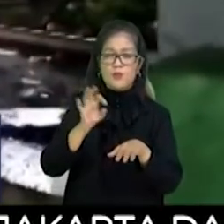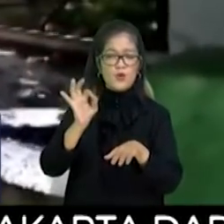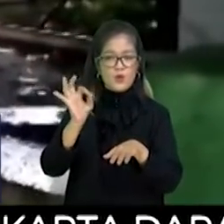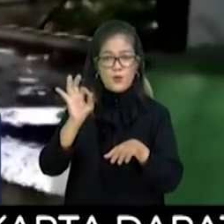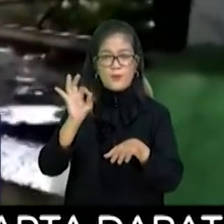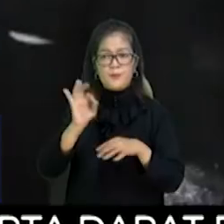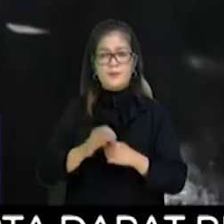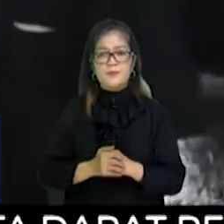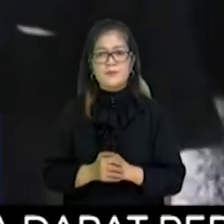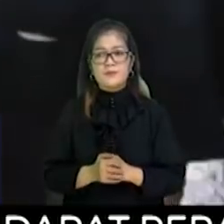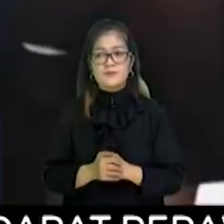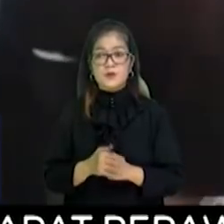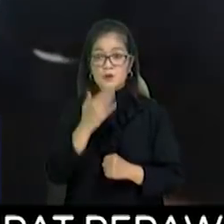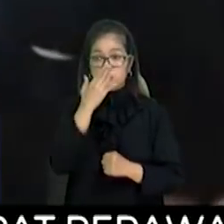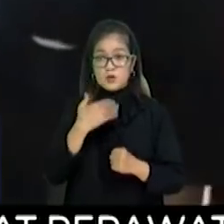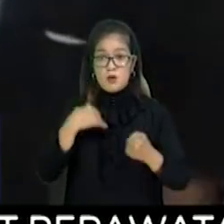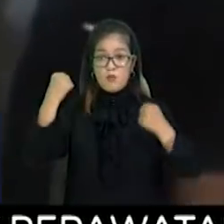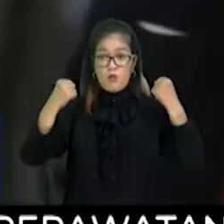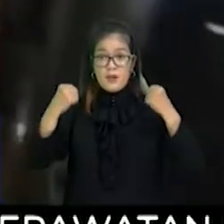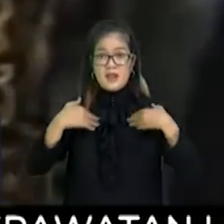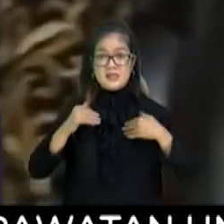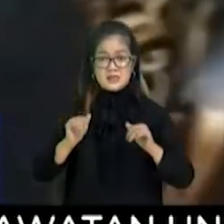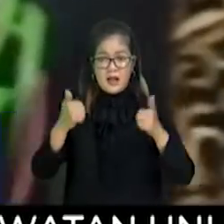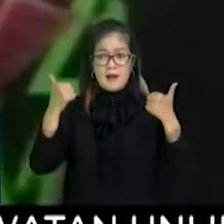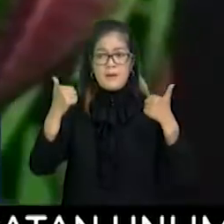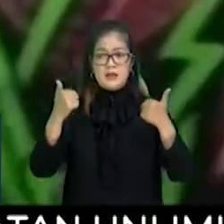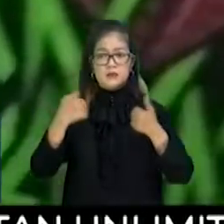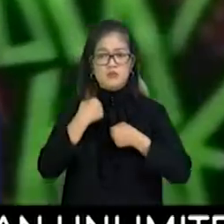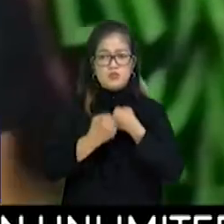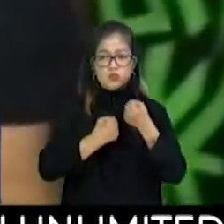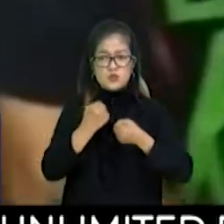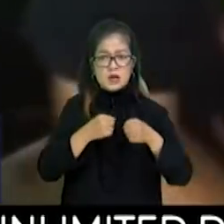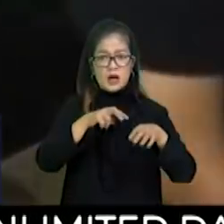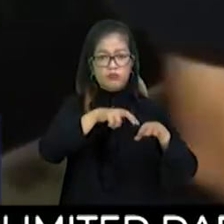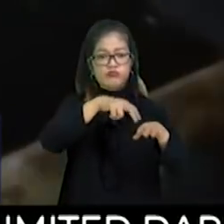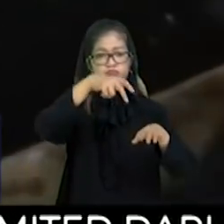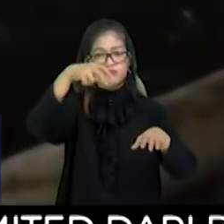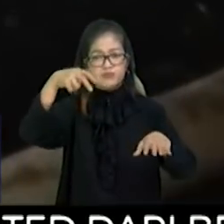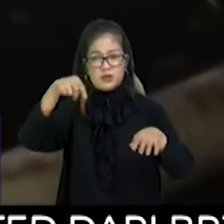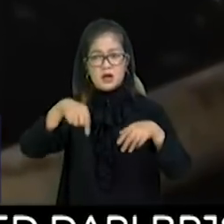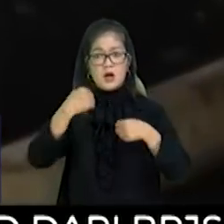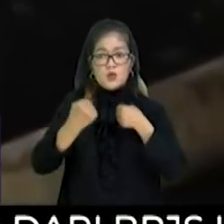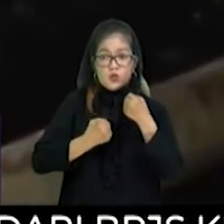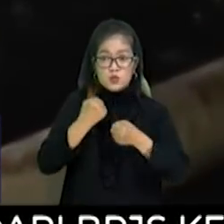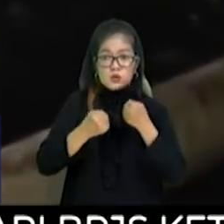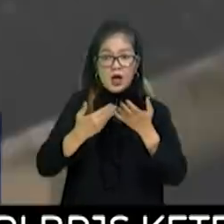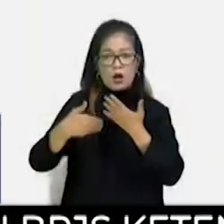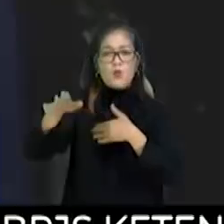sementara pemilik mobil selamat setelah berhasil keluar dari dalam mobil saat mobil akan tercebur ke dalam Sungai